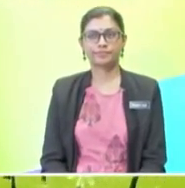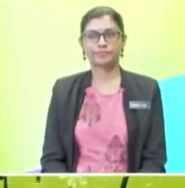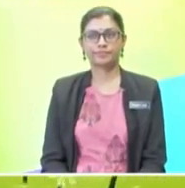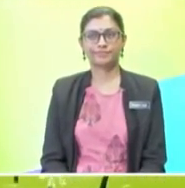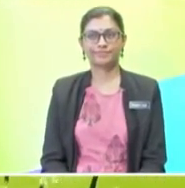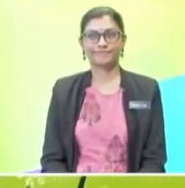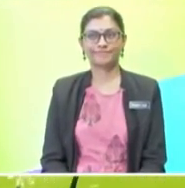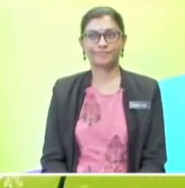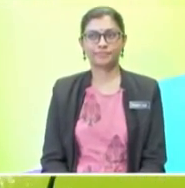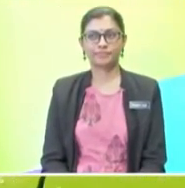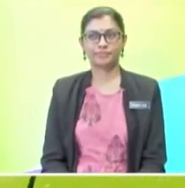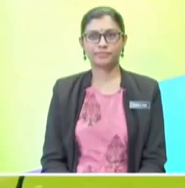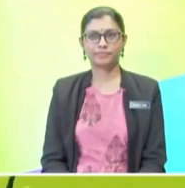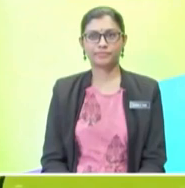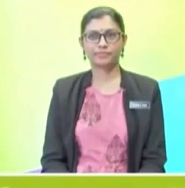sikit, Aisyah.